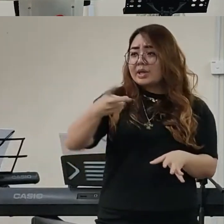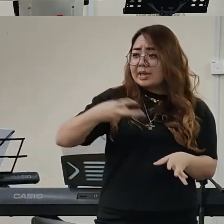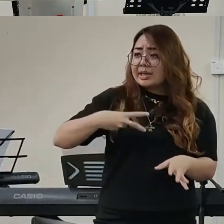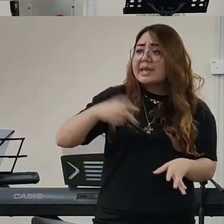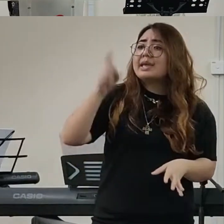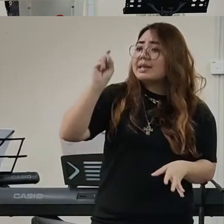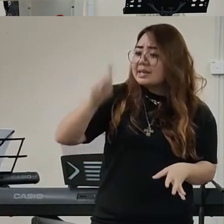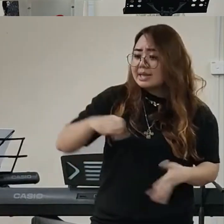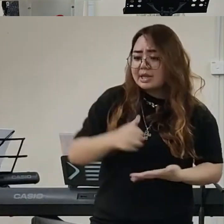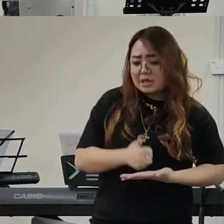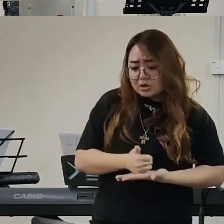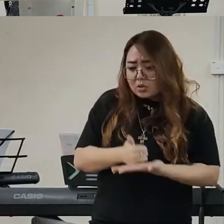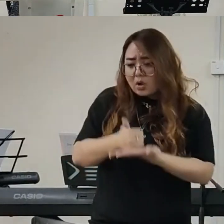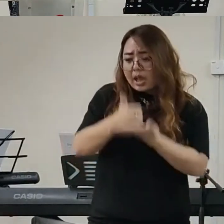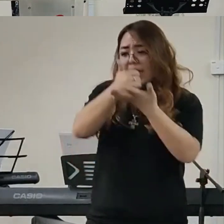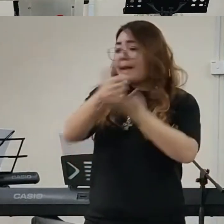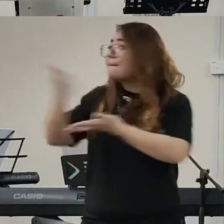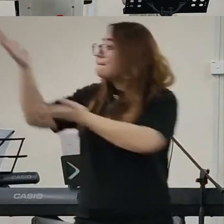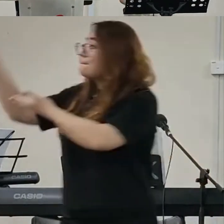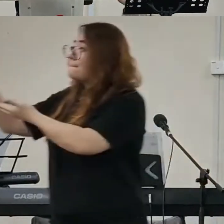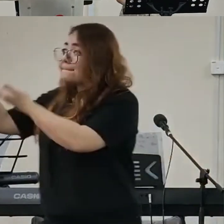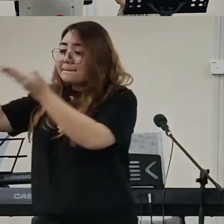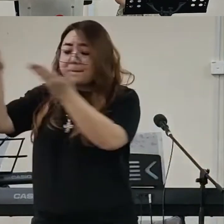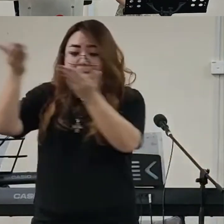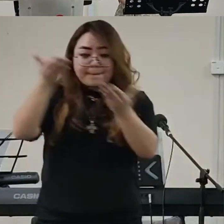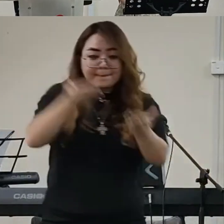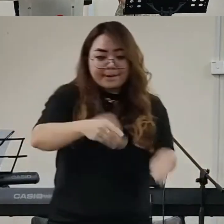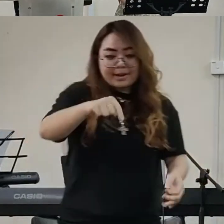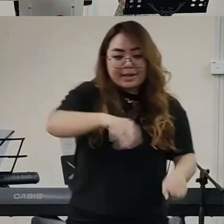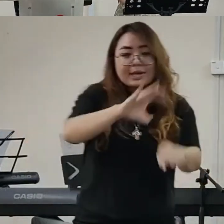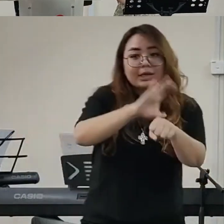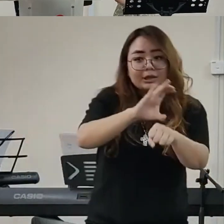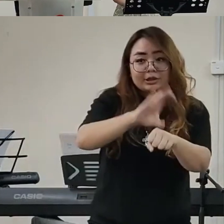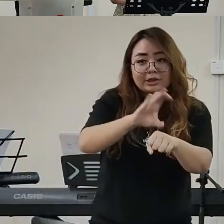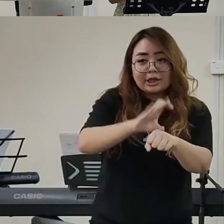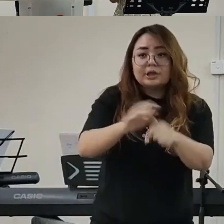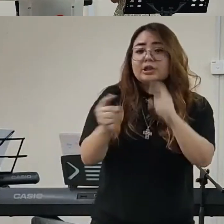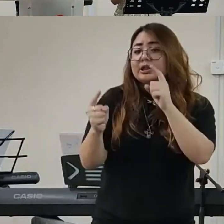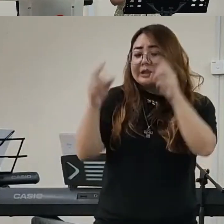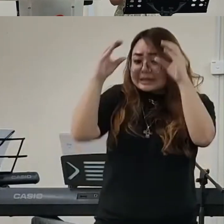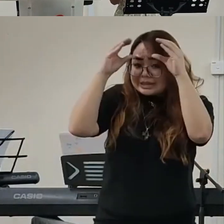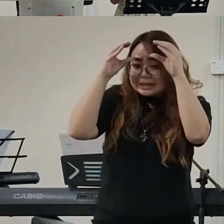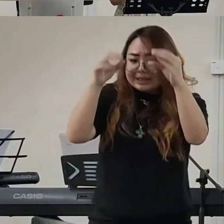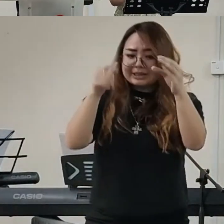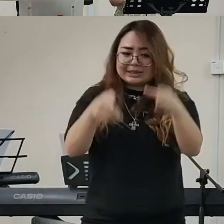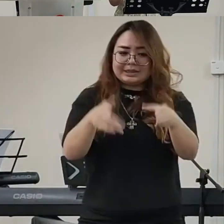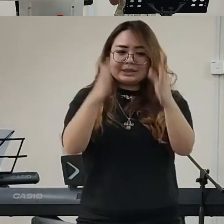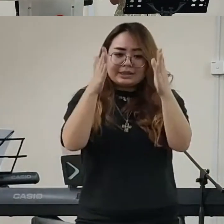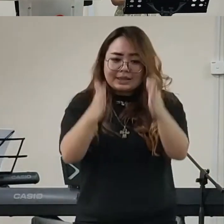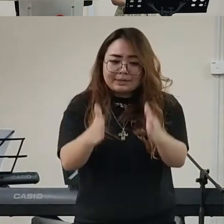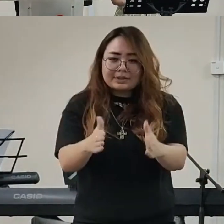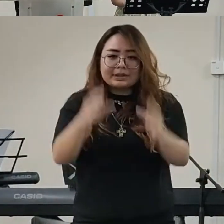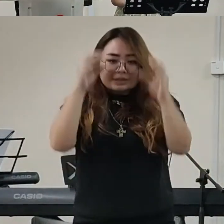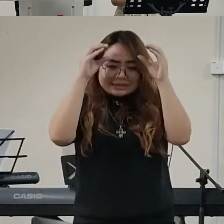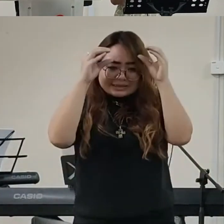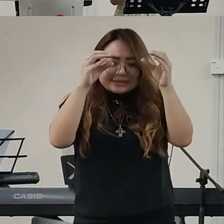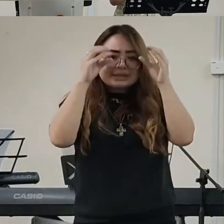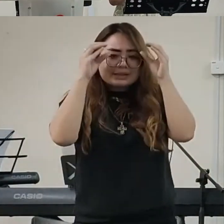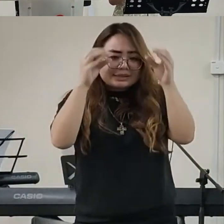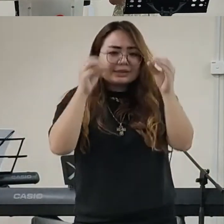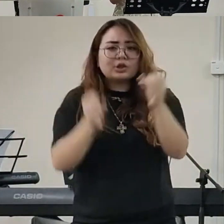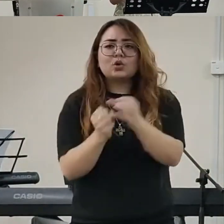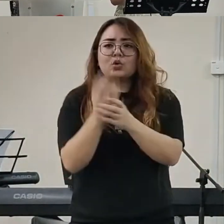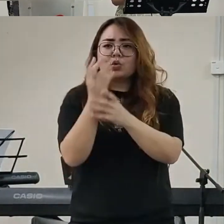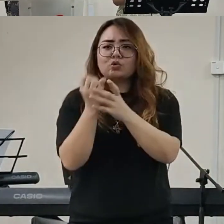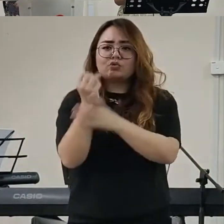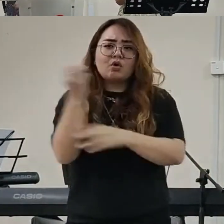我们就说哦再见拜拜就完了，其实不是这样子的。身为一个牧者呢，我们需要照顾他，在属灵方面我们要带领他，不然的话他